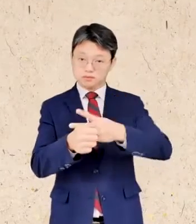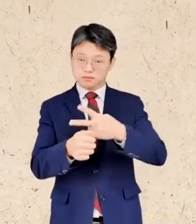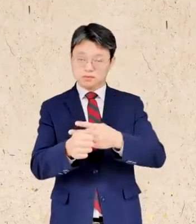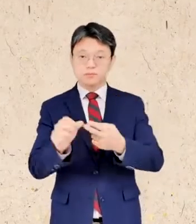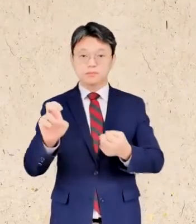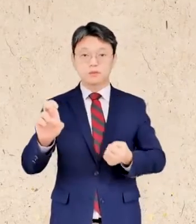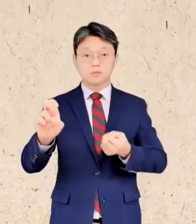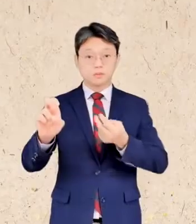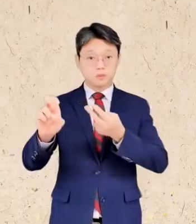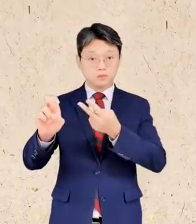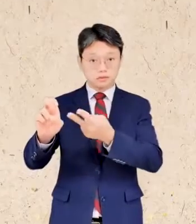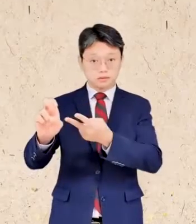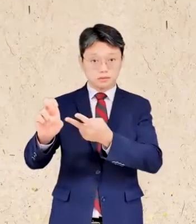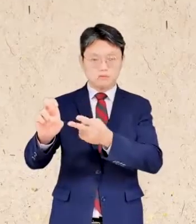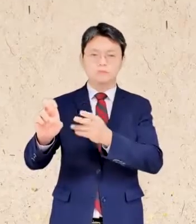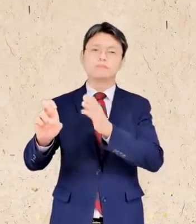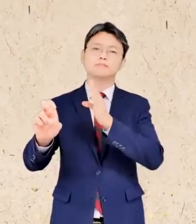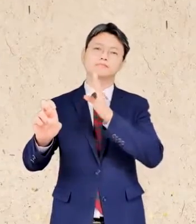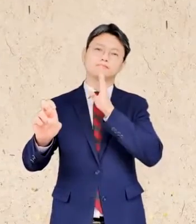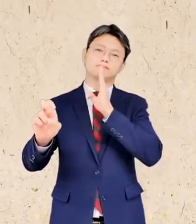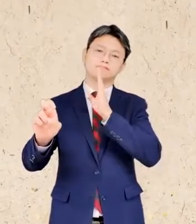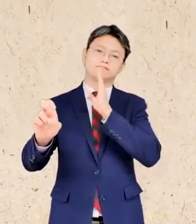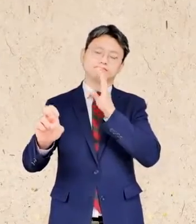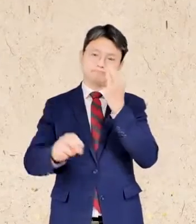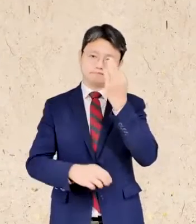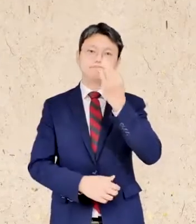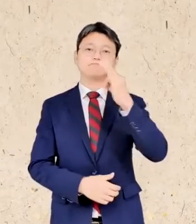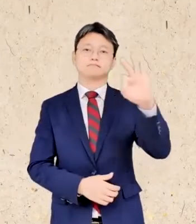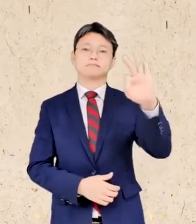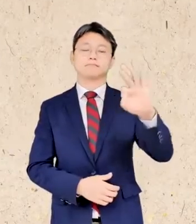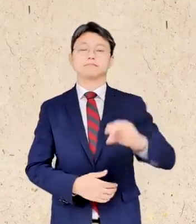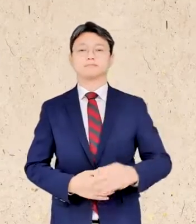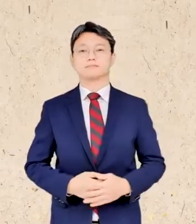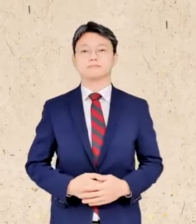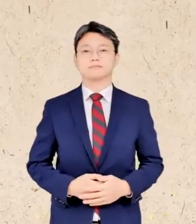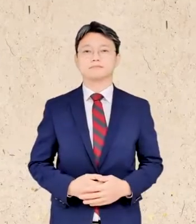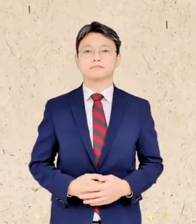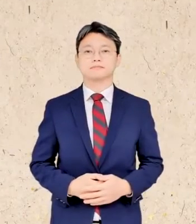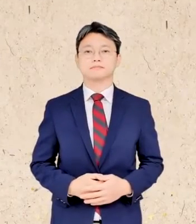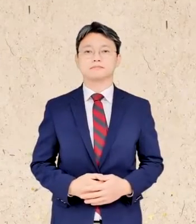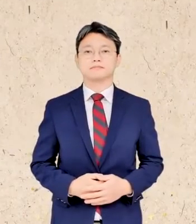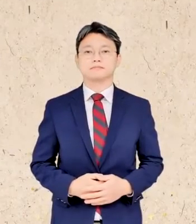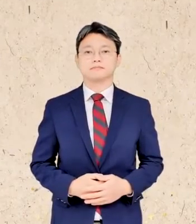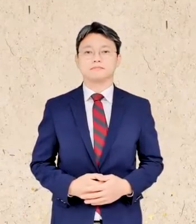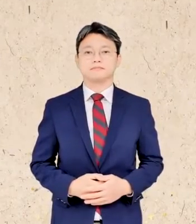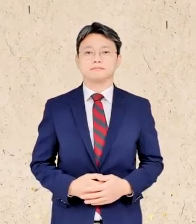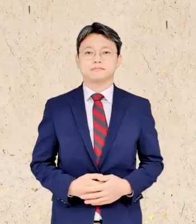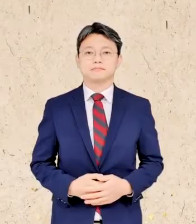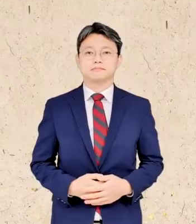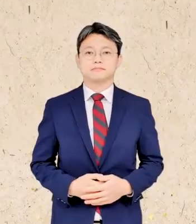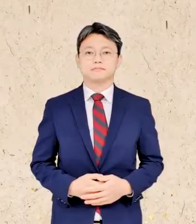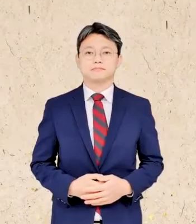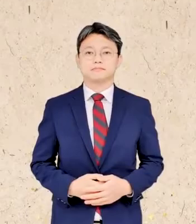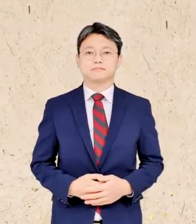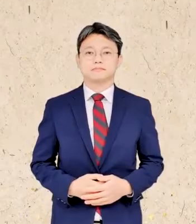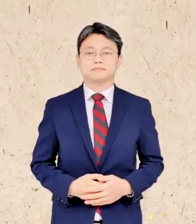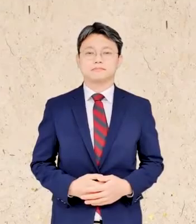사도 바울이 이 빌레몬서의 저자임은 의심 없이 확고하게 인정되어